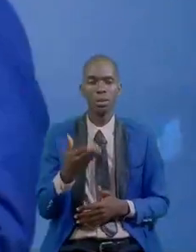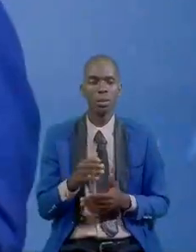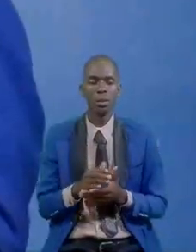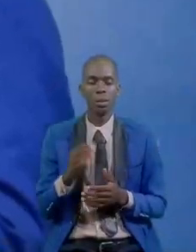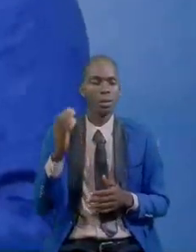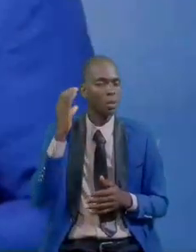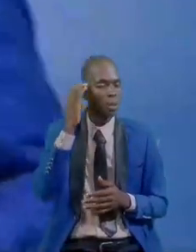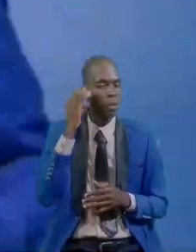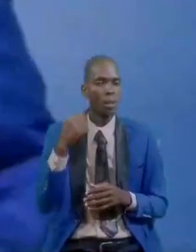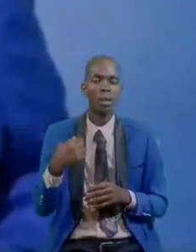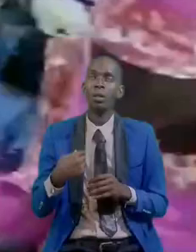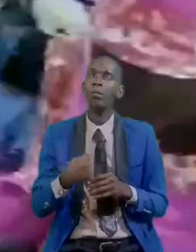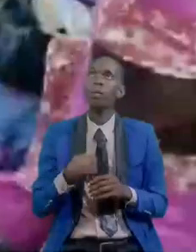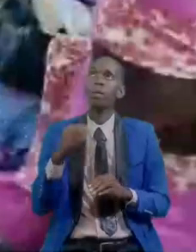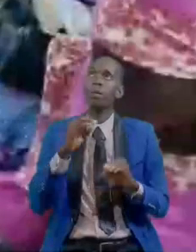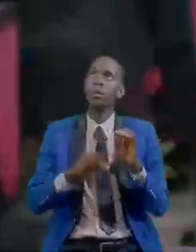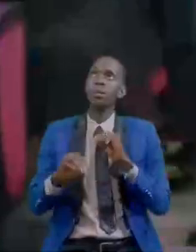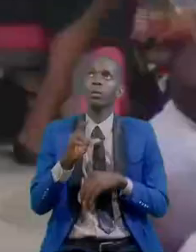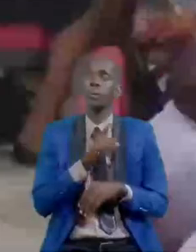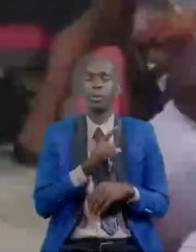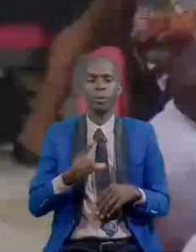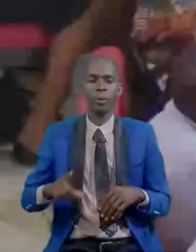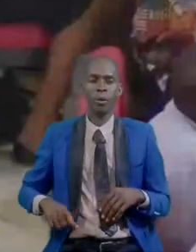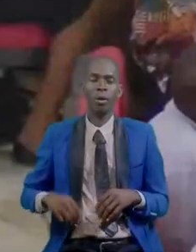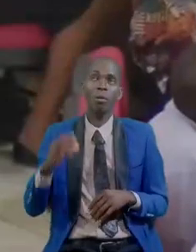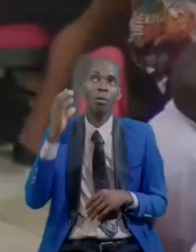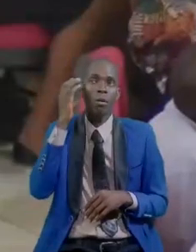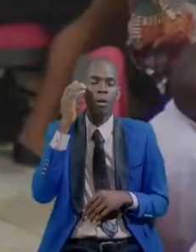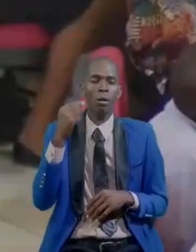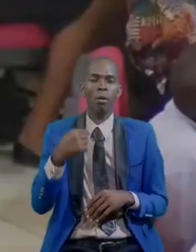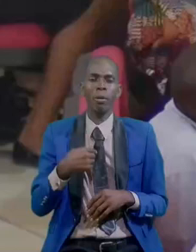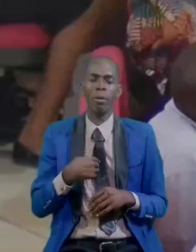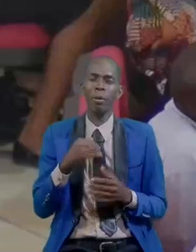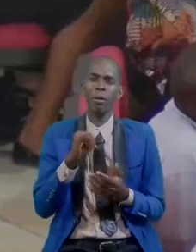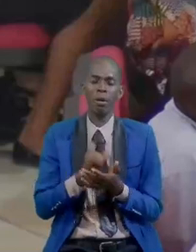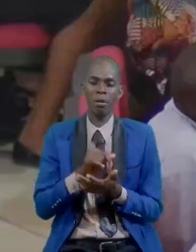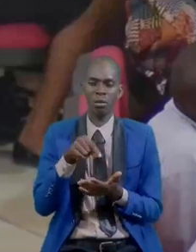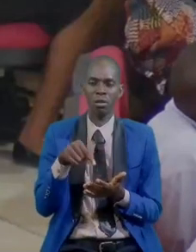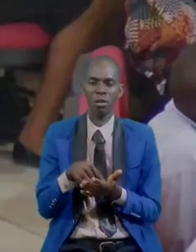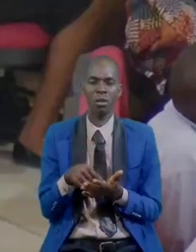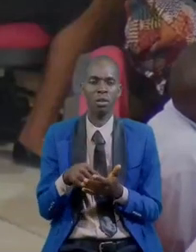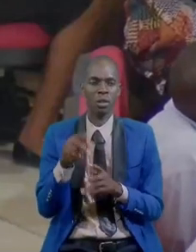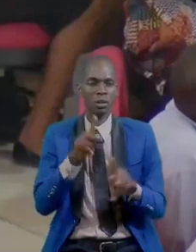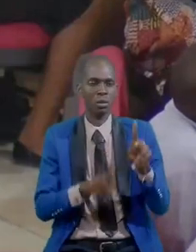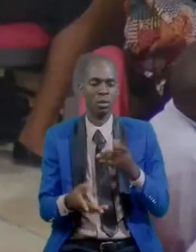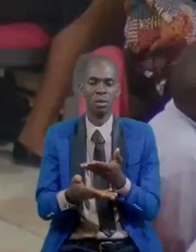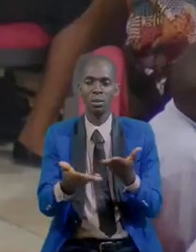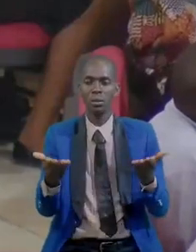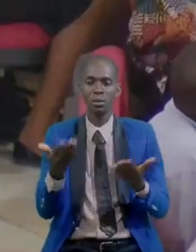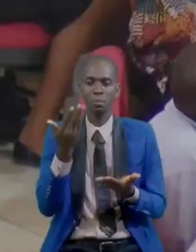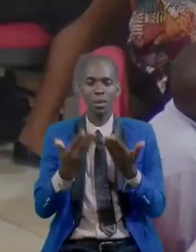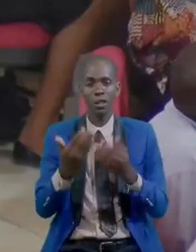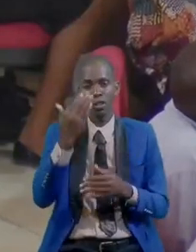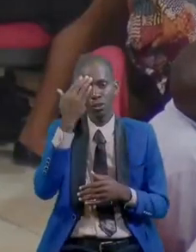Verset 37. Réponds-moi, Éternel, réponds-moi, afin que ce peuple